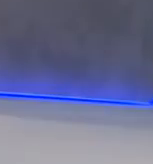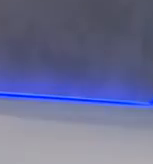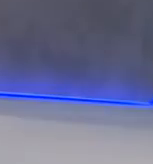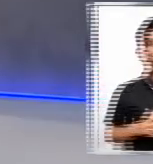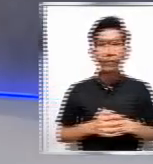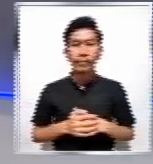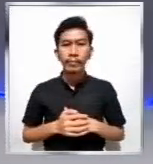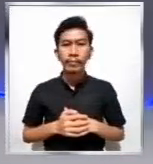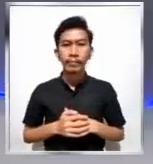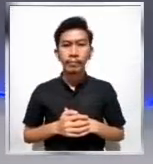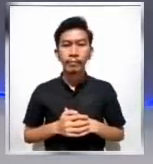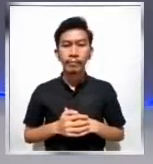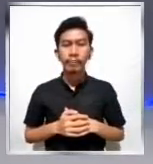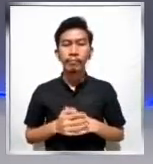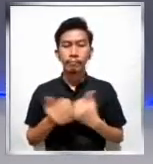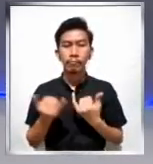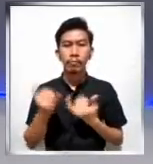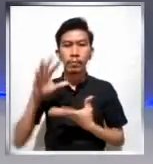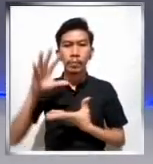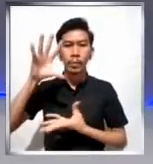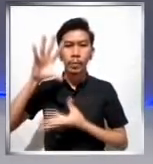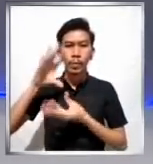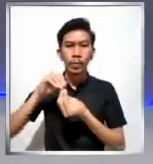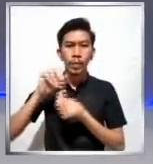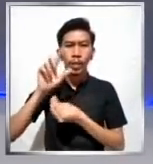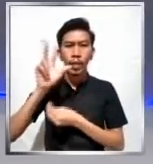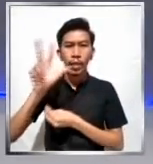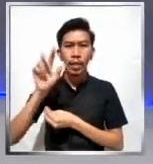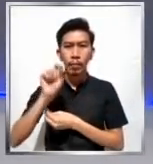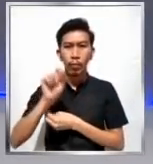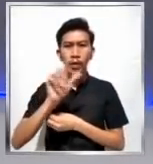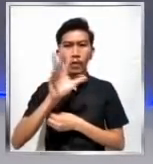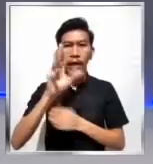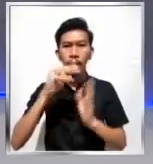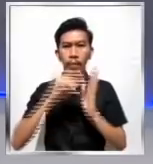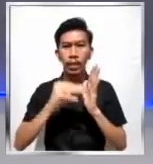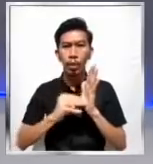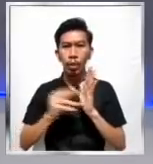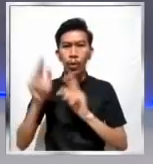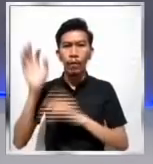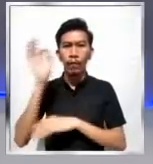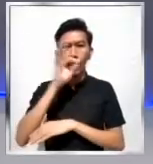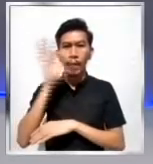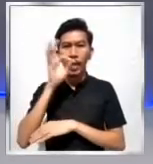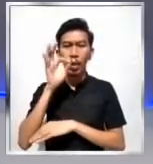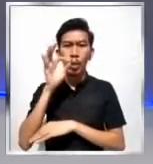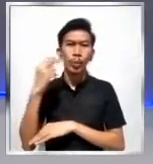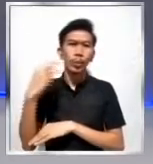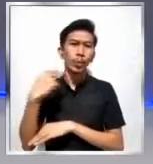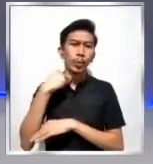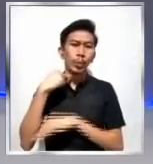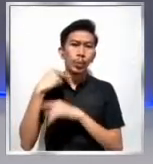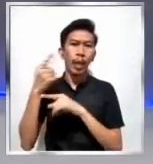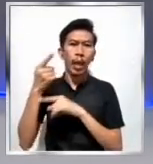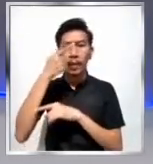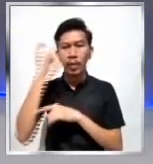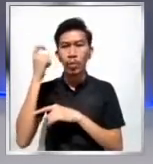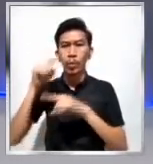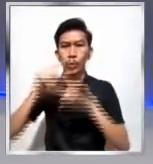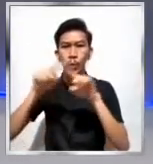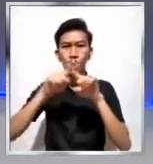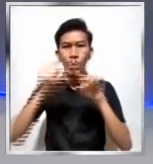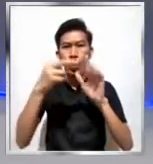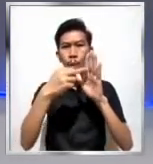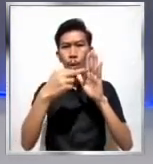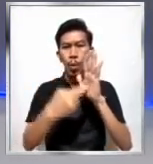Umabot daw sa 3.5 milyong Pilipino ang stranded dahil sa iba't ibang quarantine guidelines, ayon po yan sa survey ng social